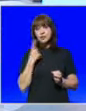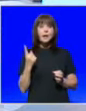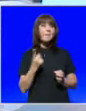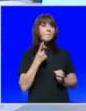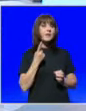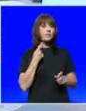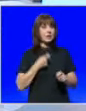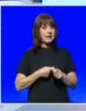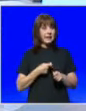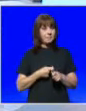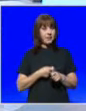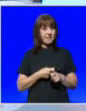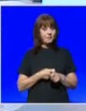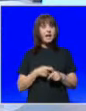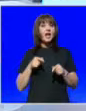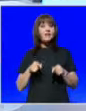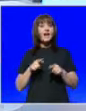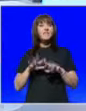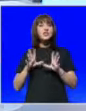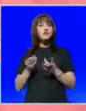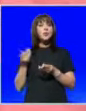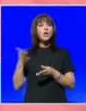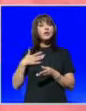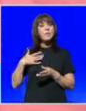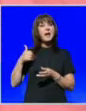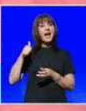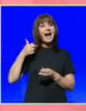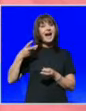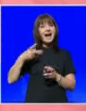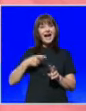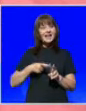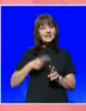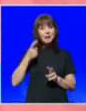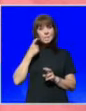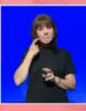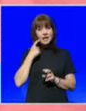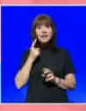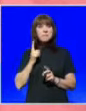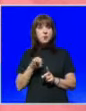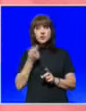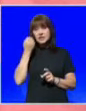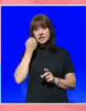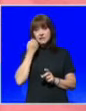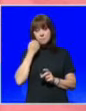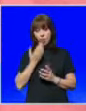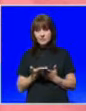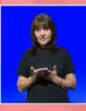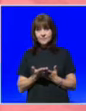трябва да направим е да видим дали това оборудване, което ние имаме налично, може и както може да бъде използвано. Защо го казвам